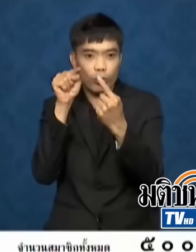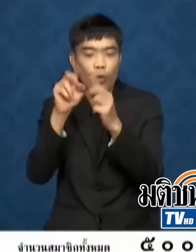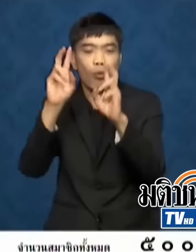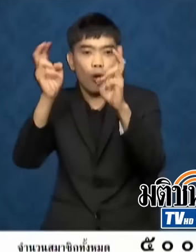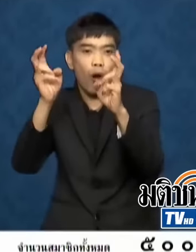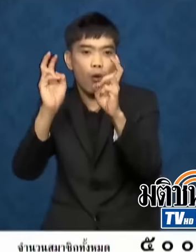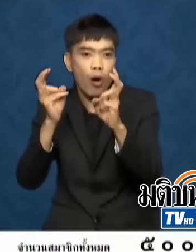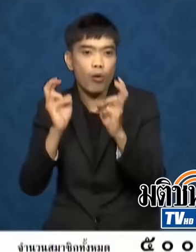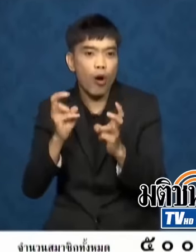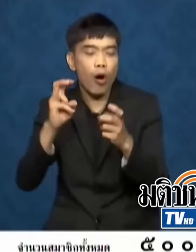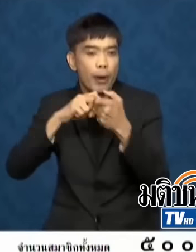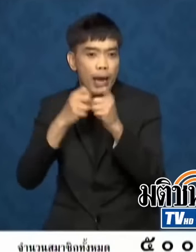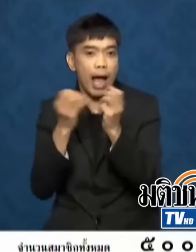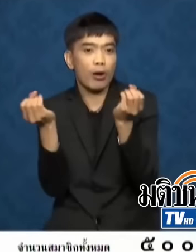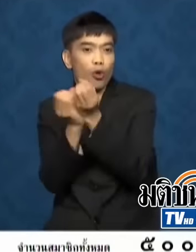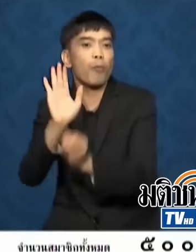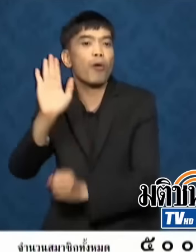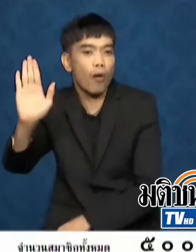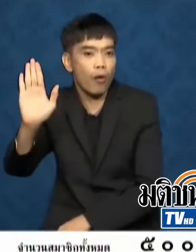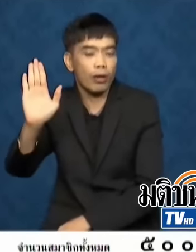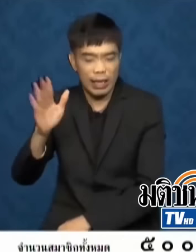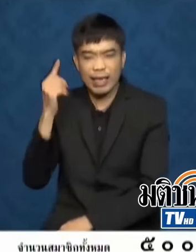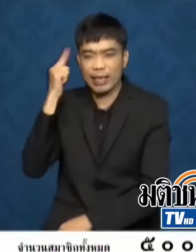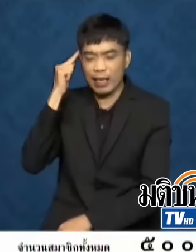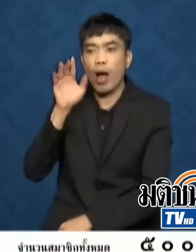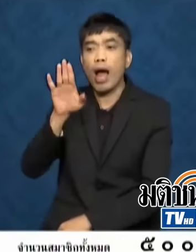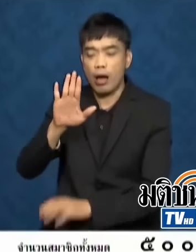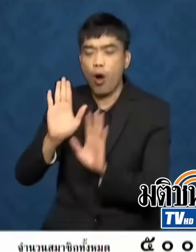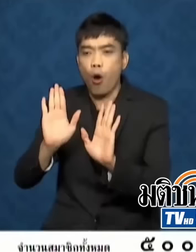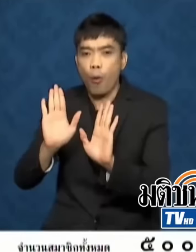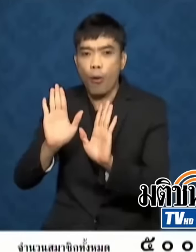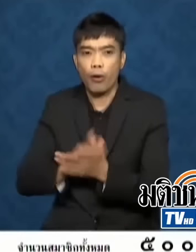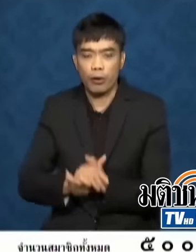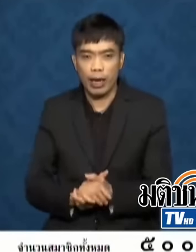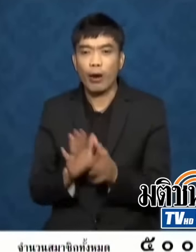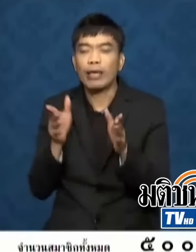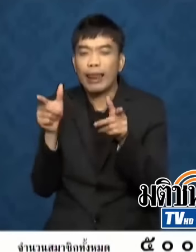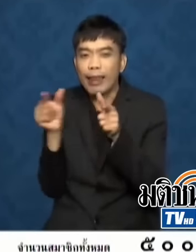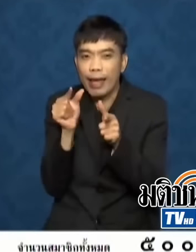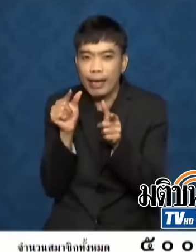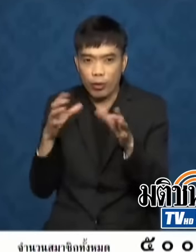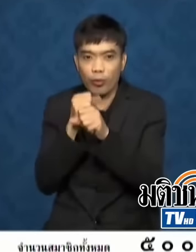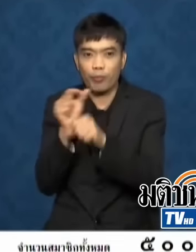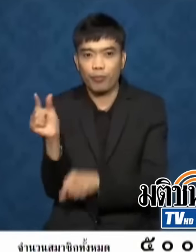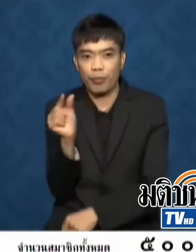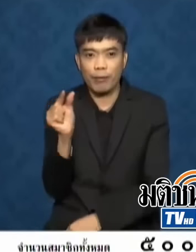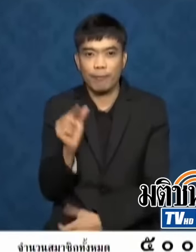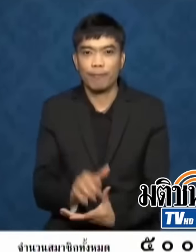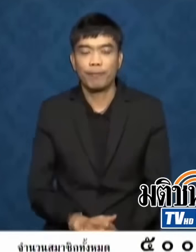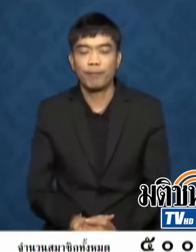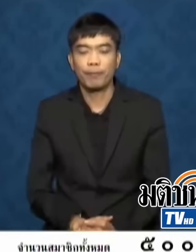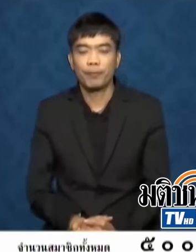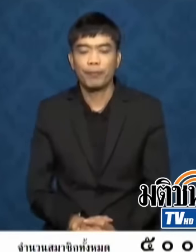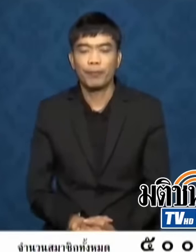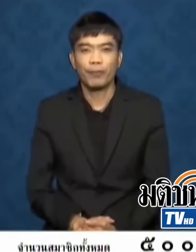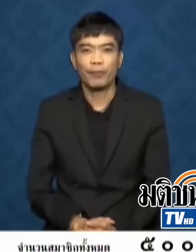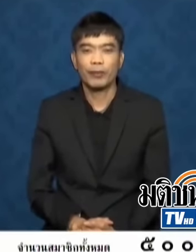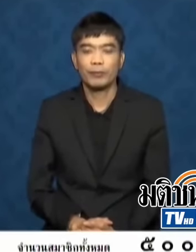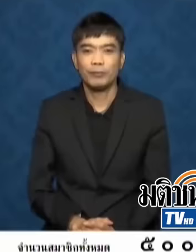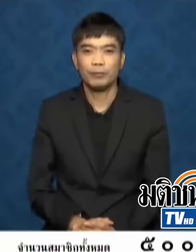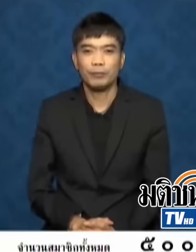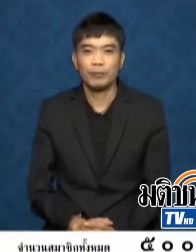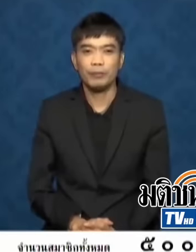ายท่านณัฐวุฒิคิดว่าน่าจะพอแล้วนะครับเอาสั้นๆนะครับได้ครับ ด้วยความเคารพครับท่านประธ